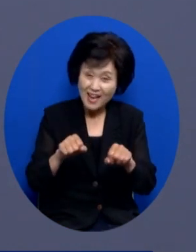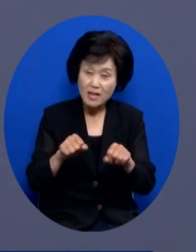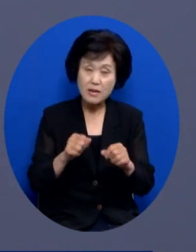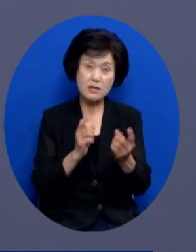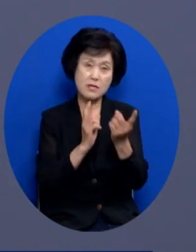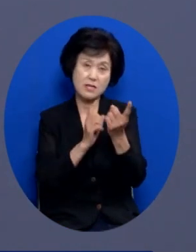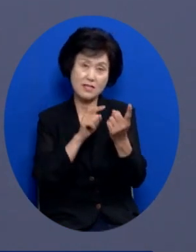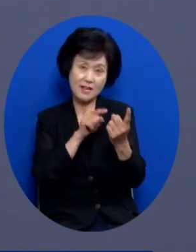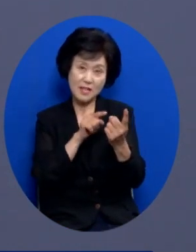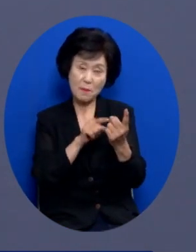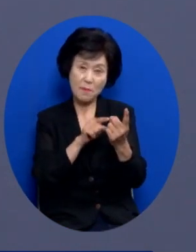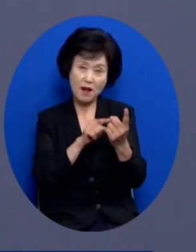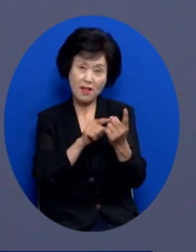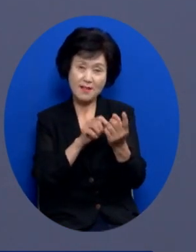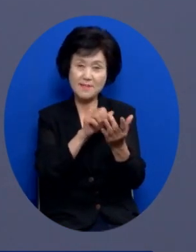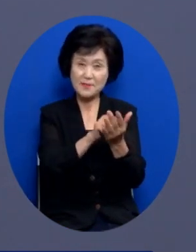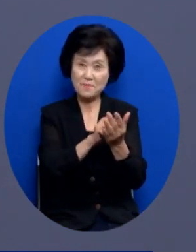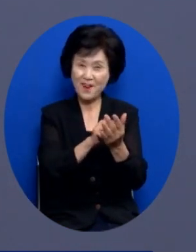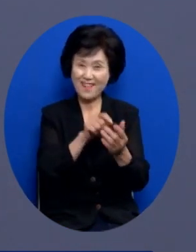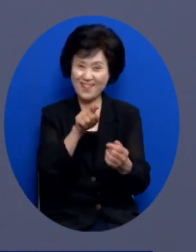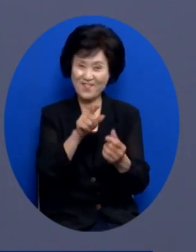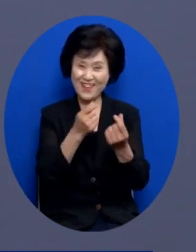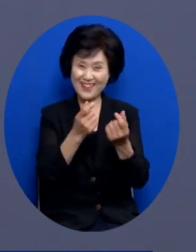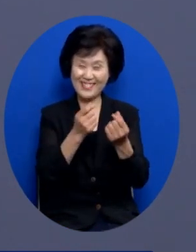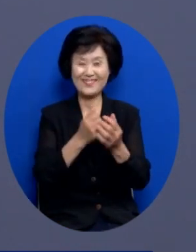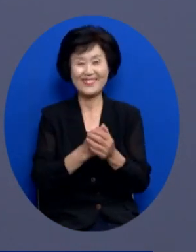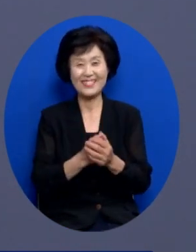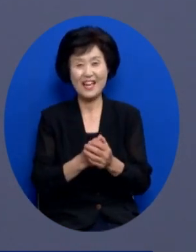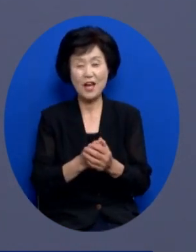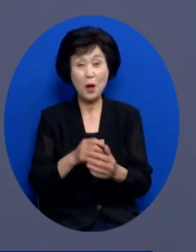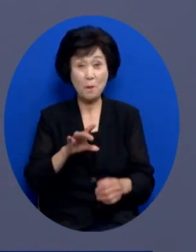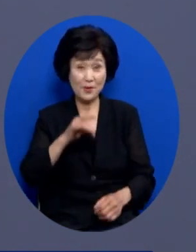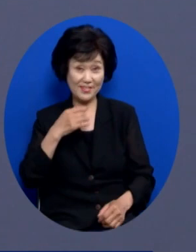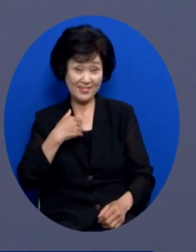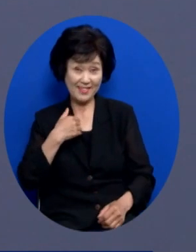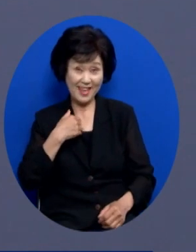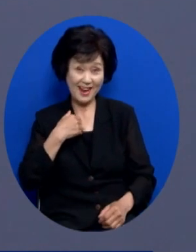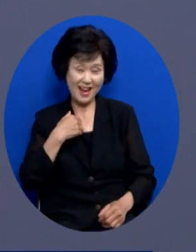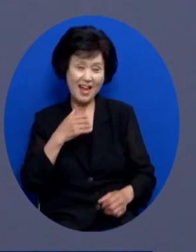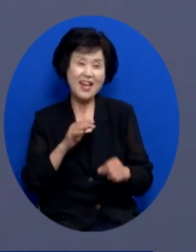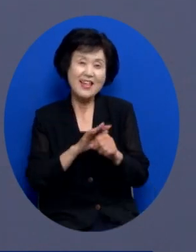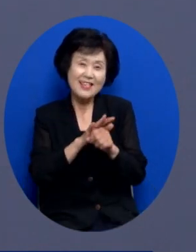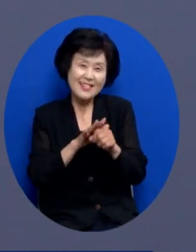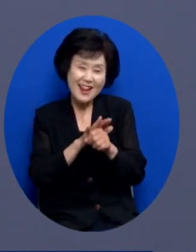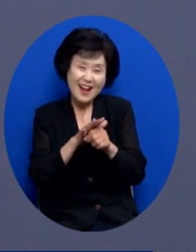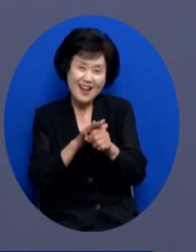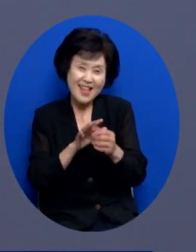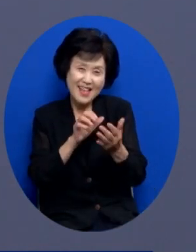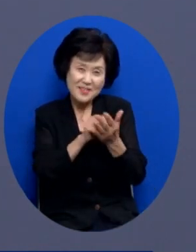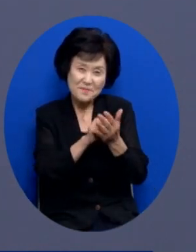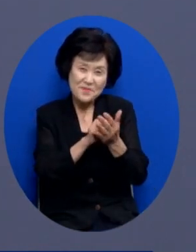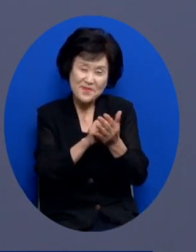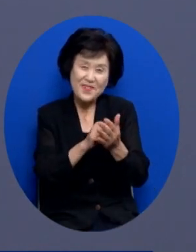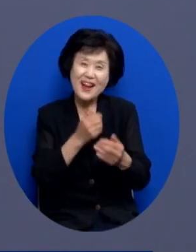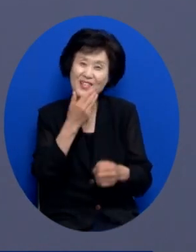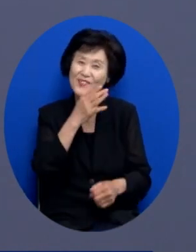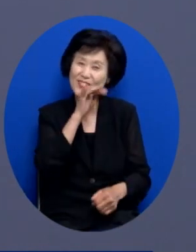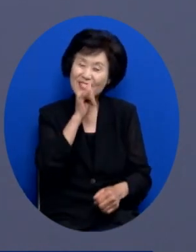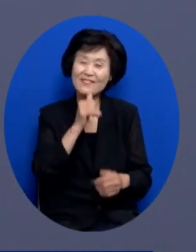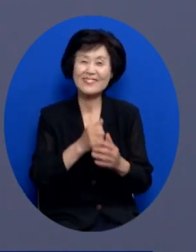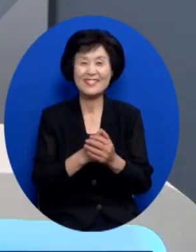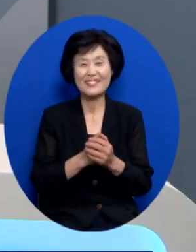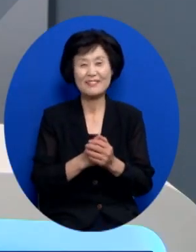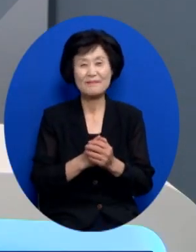상대방을 정복하는 거예요. 예. 가서 먼저 사랑의 정복입니다. 이게. 그리고